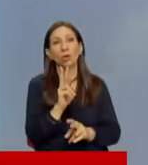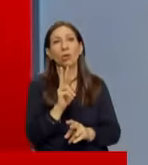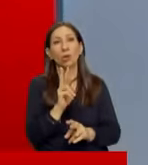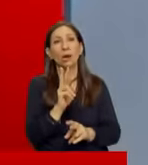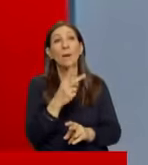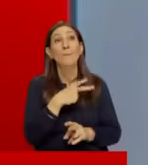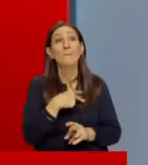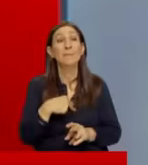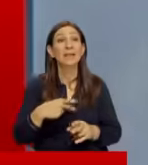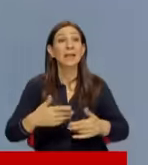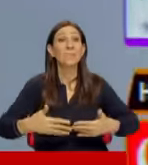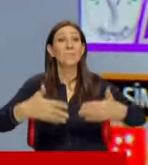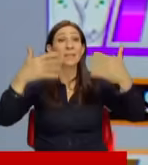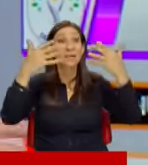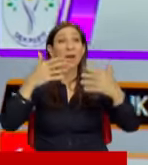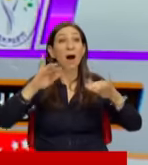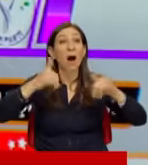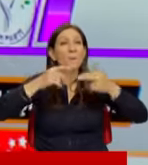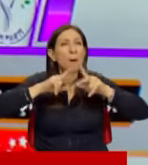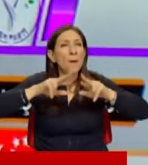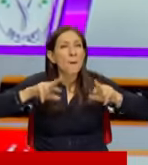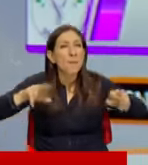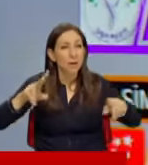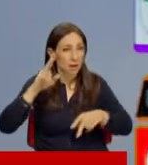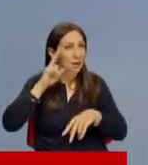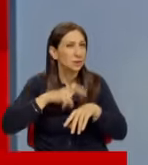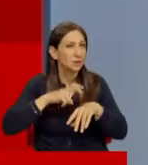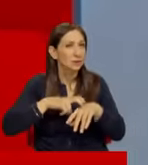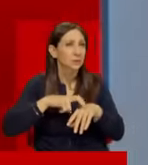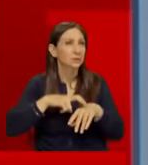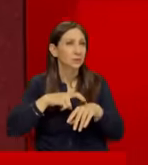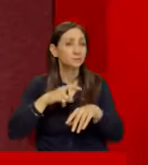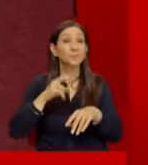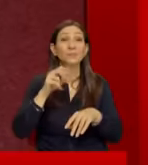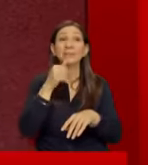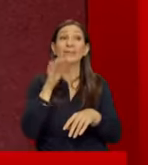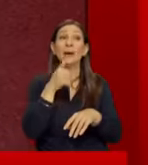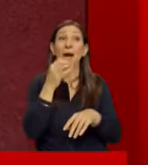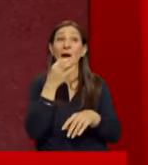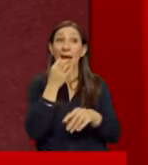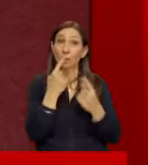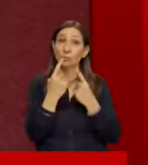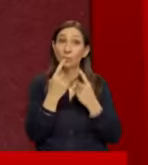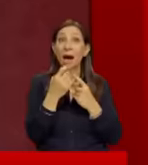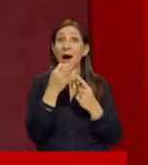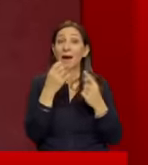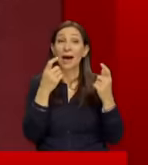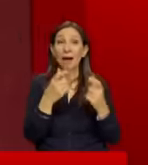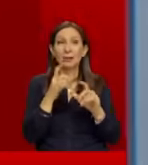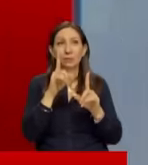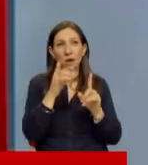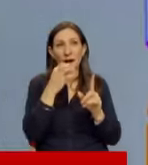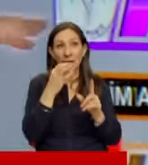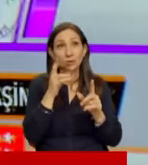gösterdi. Belediye binası bile ağır hasar almıştı. Hatırlayacaksınız kamu binaları. Deniz abi, Ankara'yı konuşalım mı? Ankara, şimdi